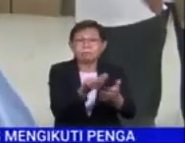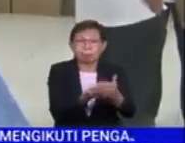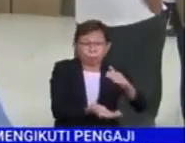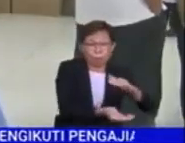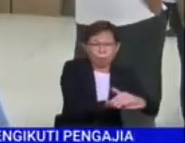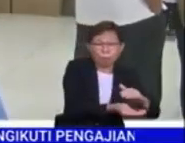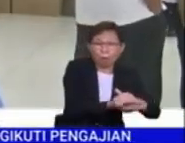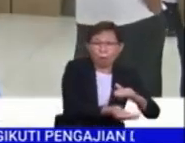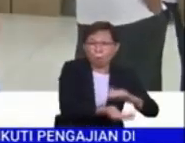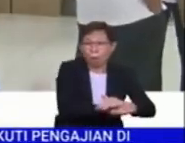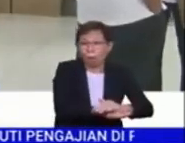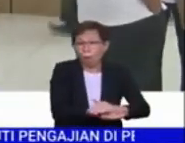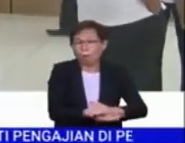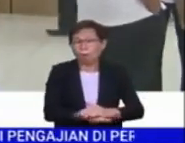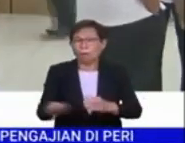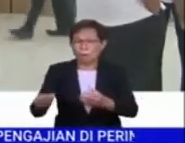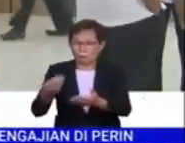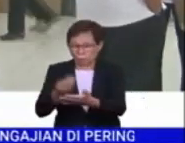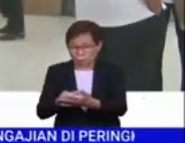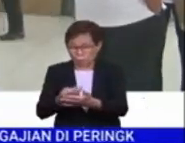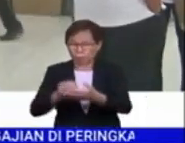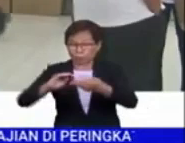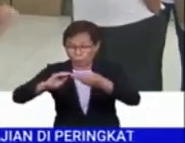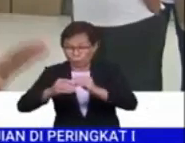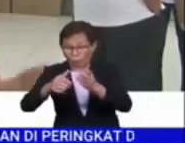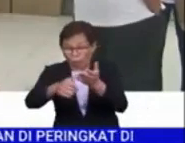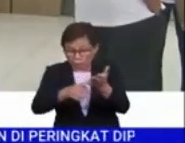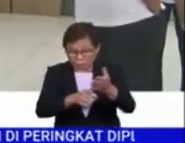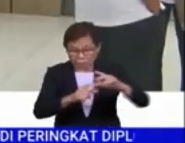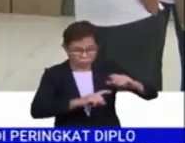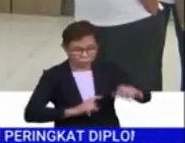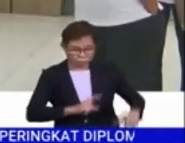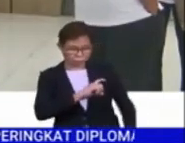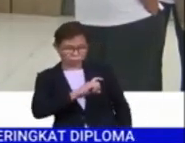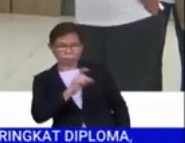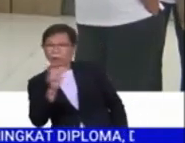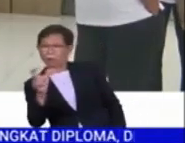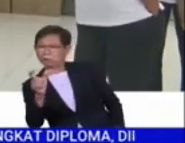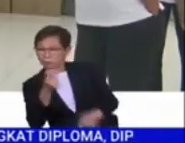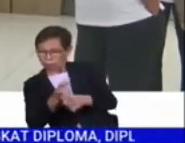dia bagi saya nombor IC betul, alamat rumah saya betul,